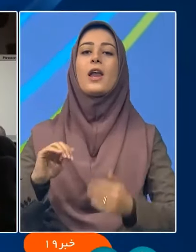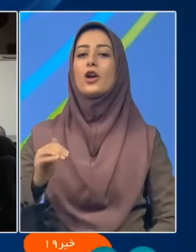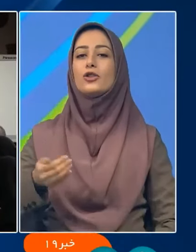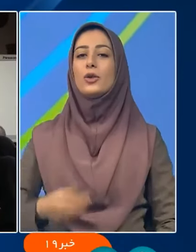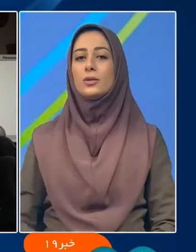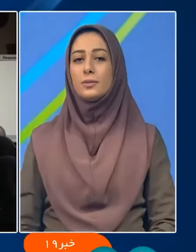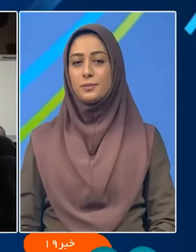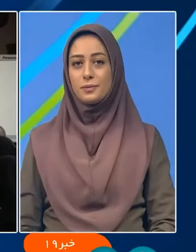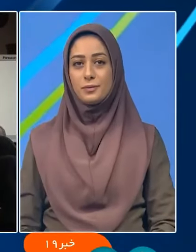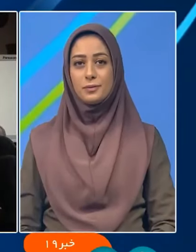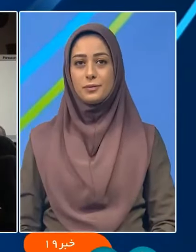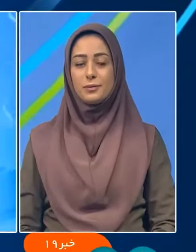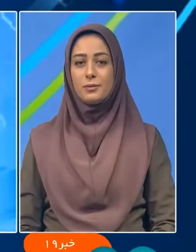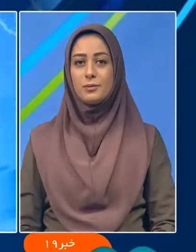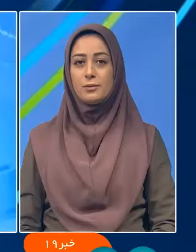شد.